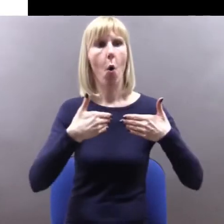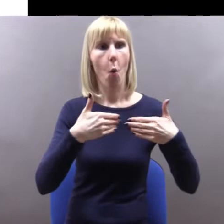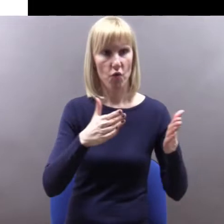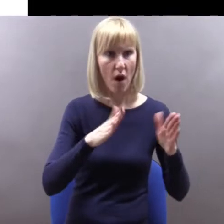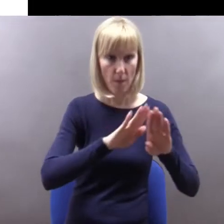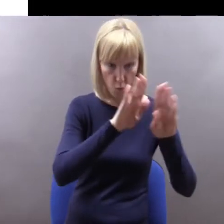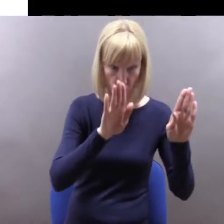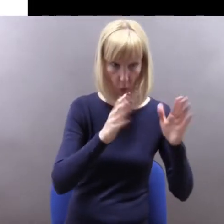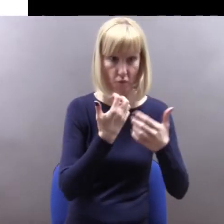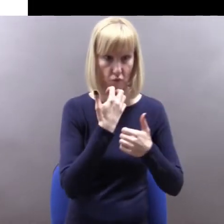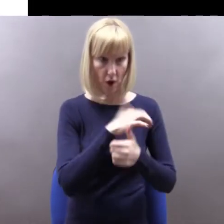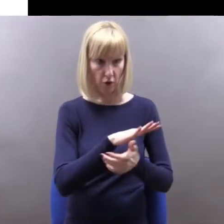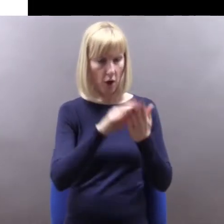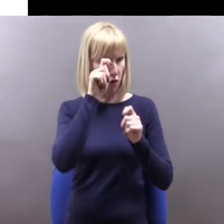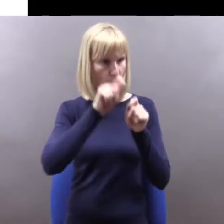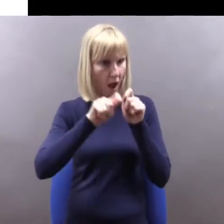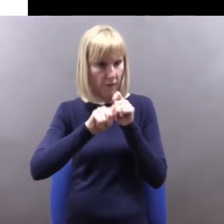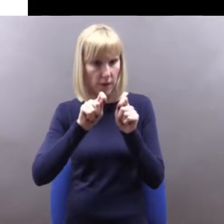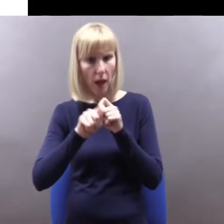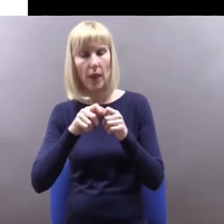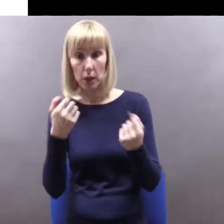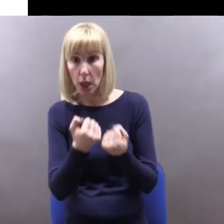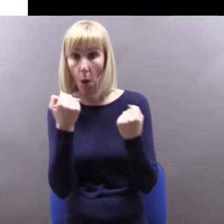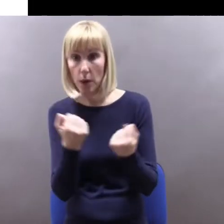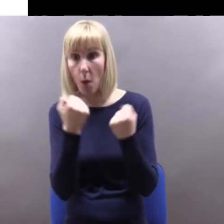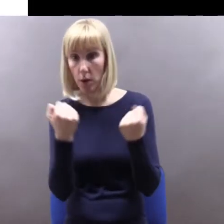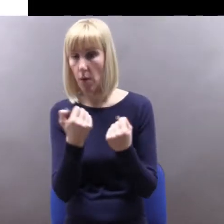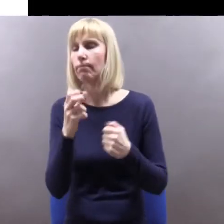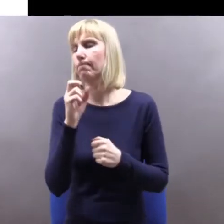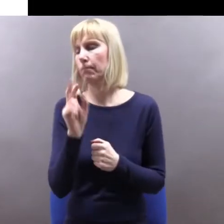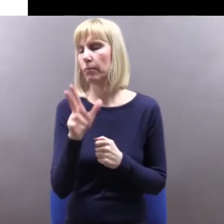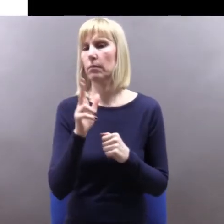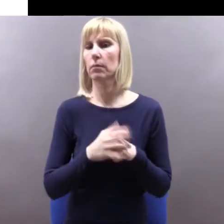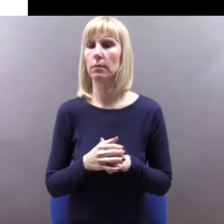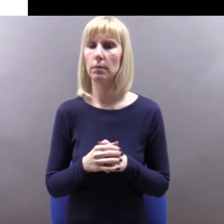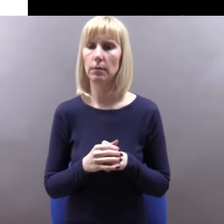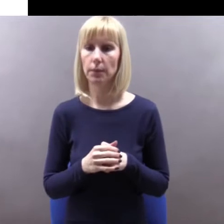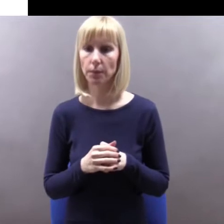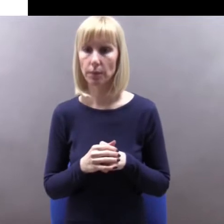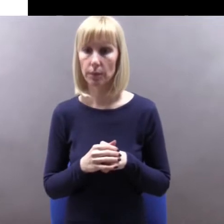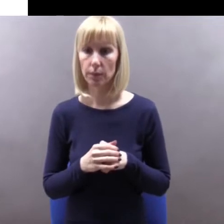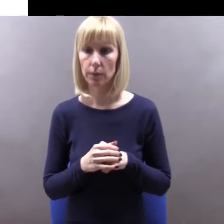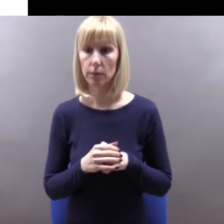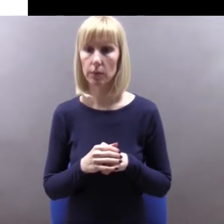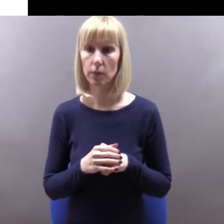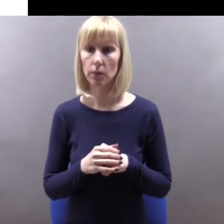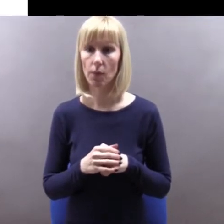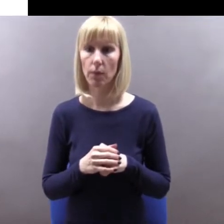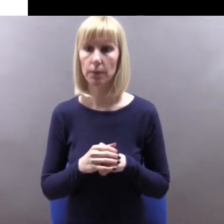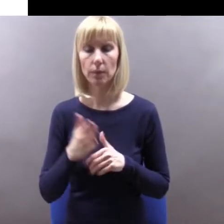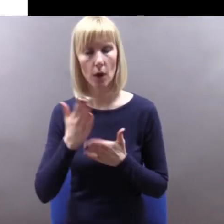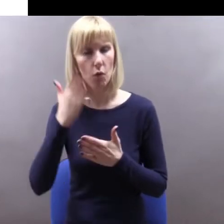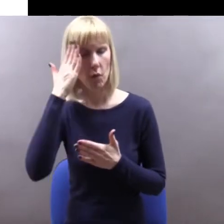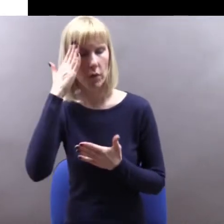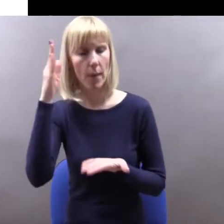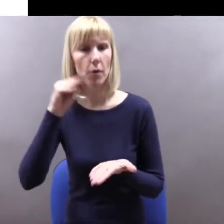z doświadczenia wiem, że trzeba regularnie szkolić pracowników. Pracownicy się zmieniają,